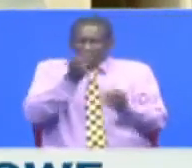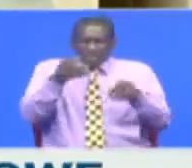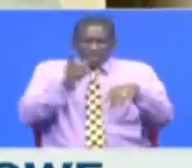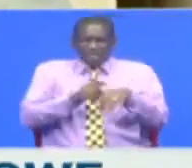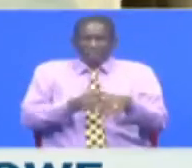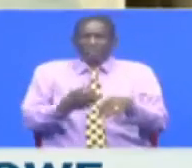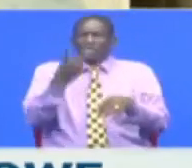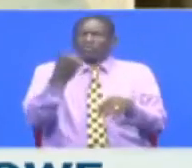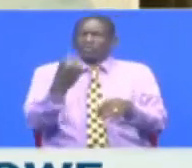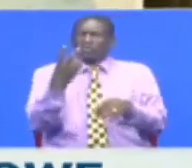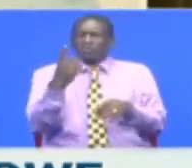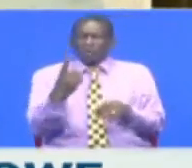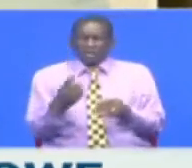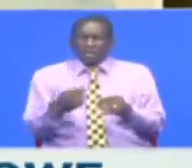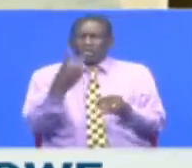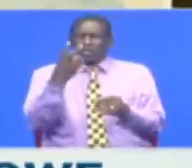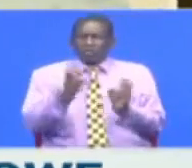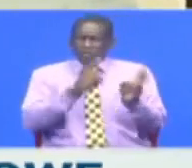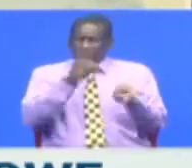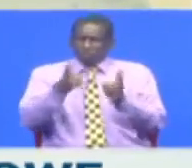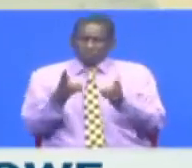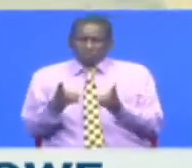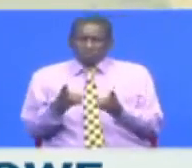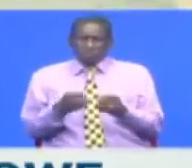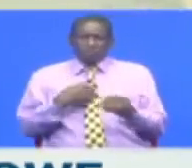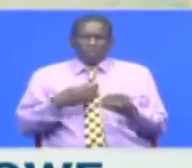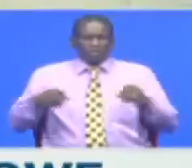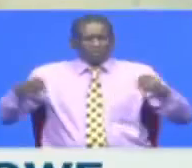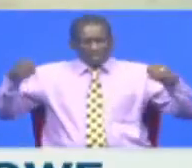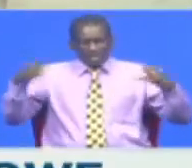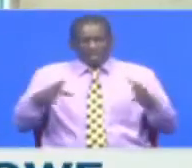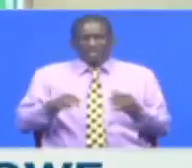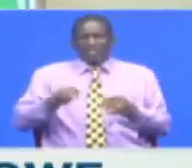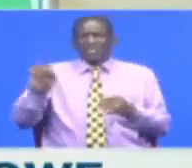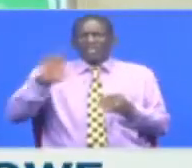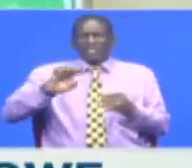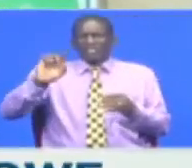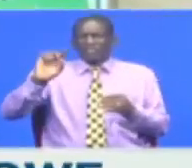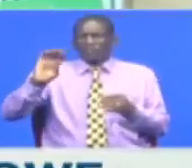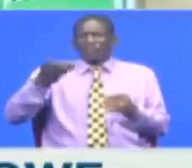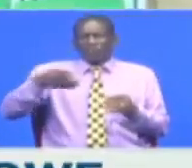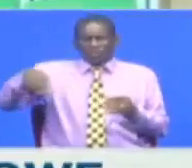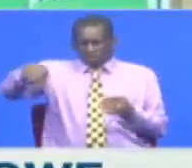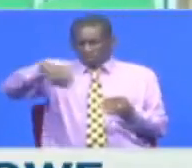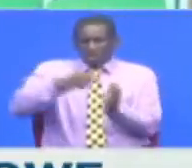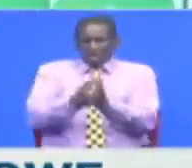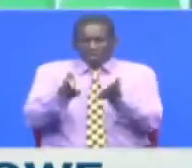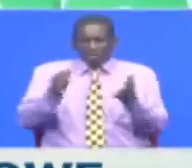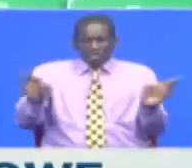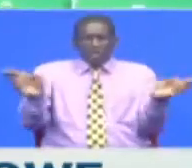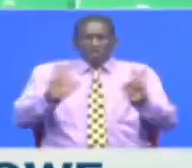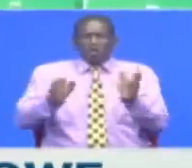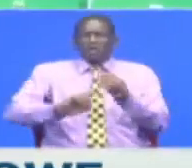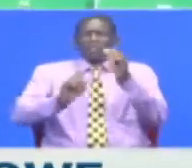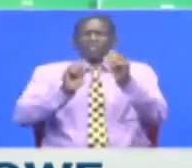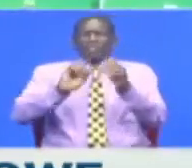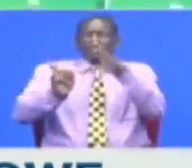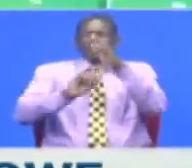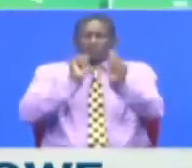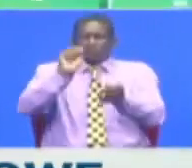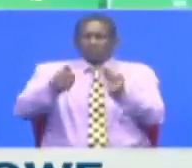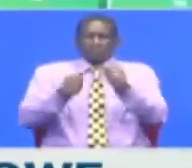mwaka 2021-22 kuna mwanga, ligi imeingia katika raundi ya 4 na leo hii tayari wizara ya michezo